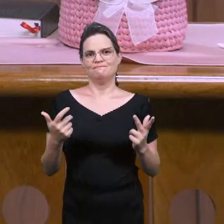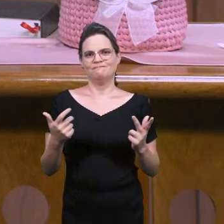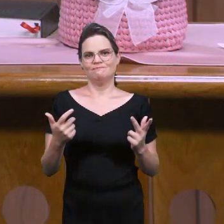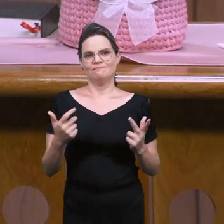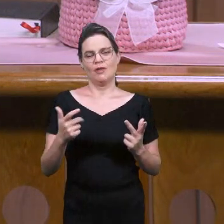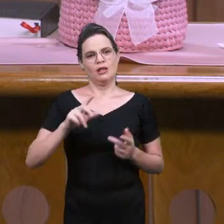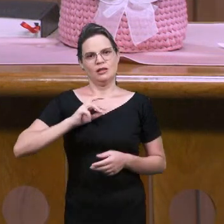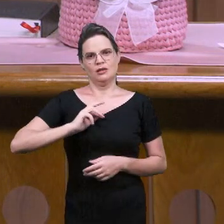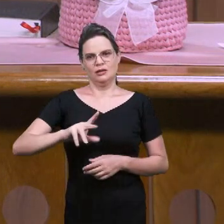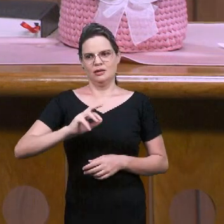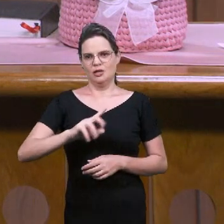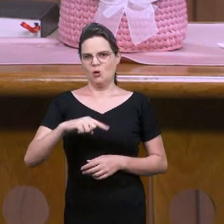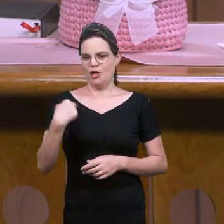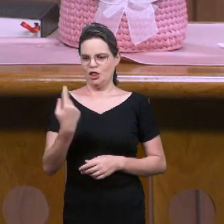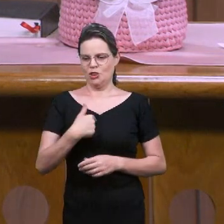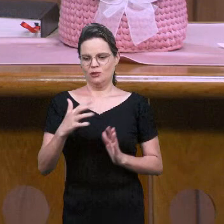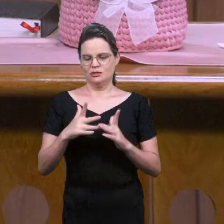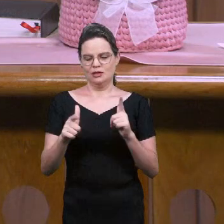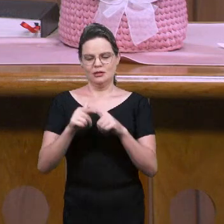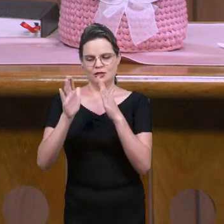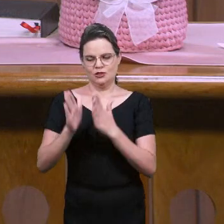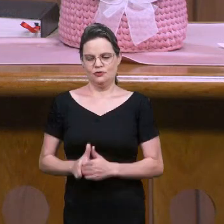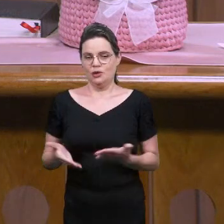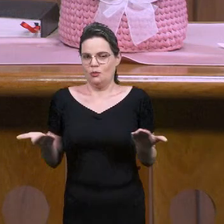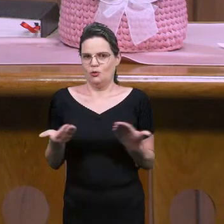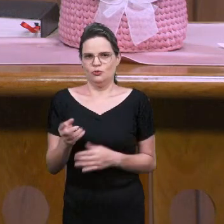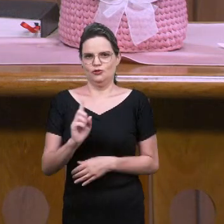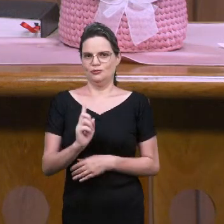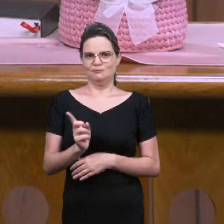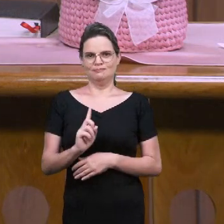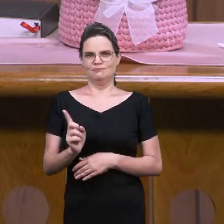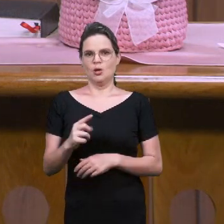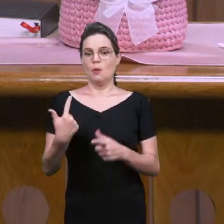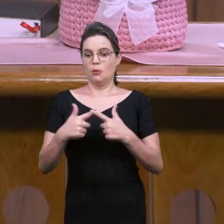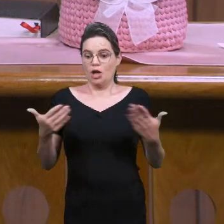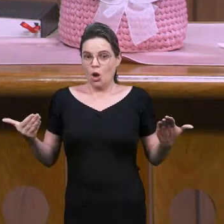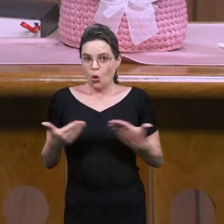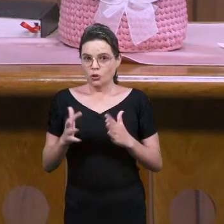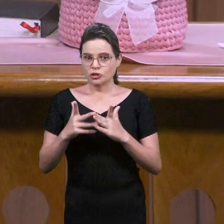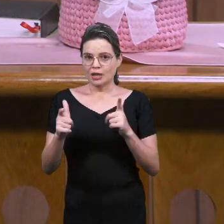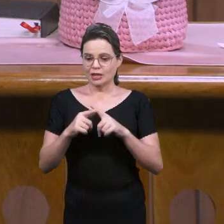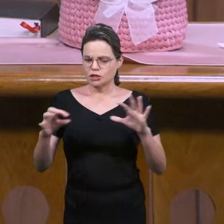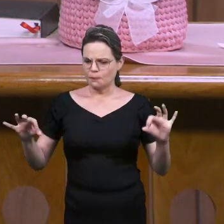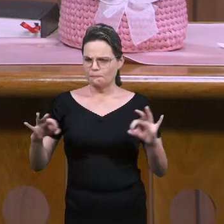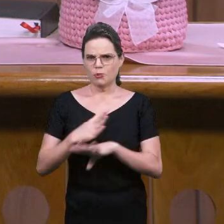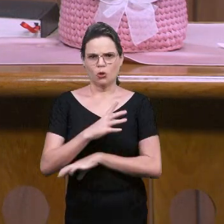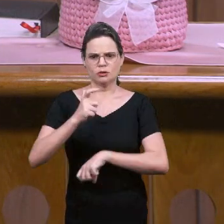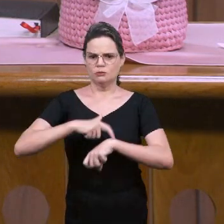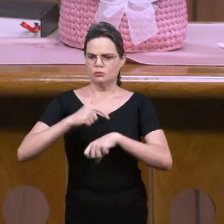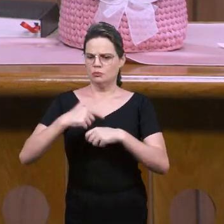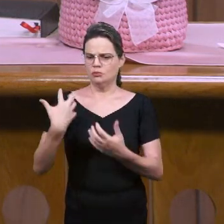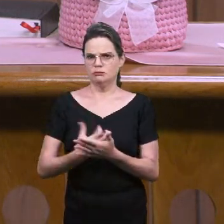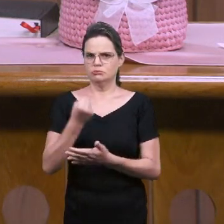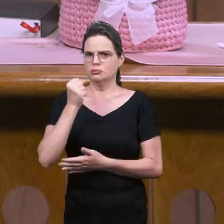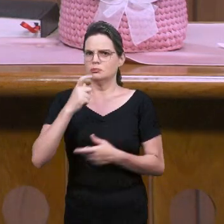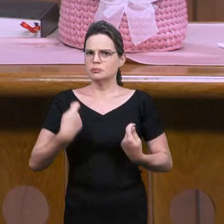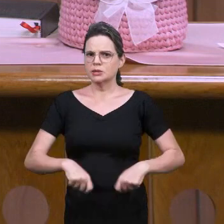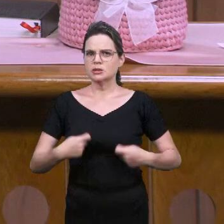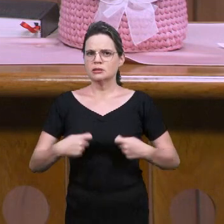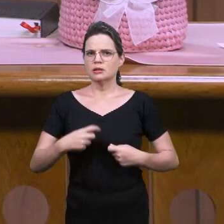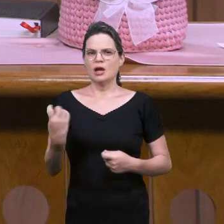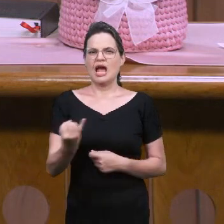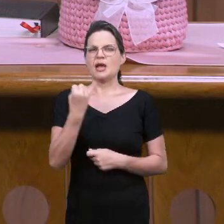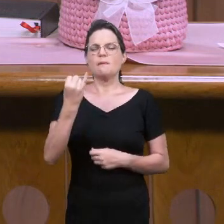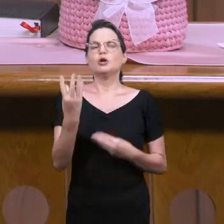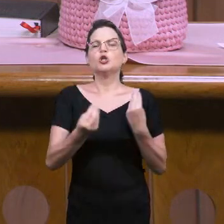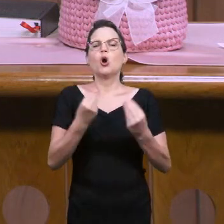qui n'intervient pas dans la vie de l'Église aujourd'hui. L'Église doit être prête pour le jour d'aujourd'hui. Donc,